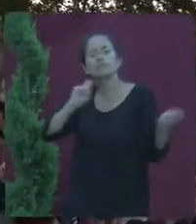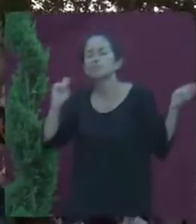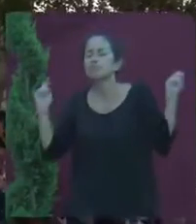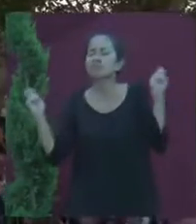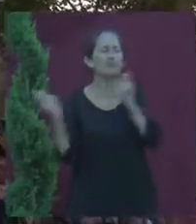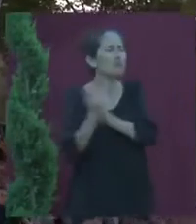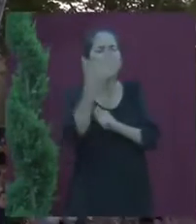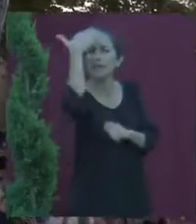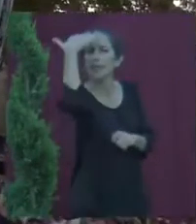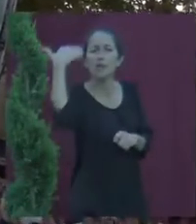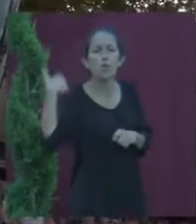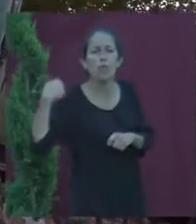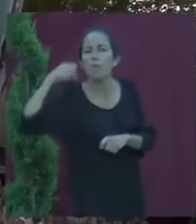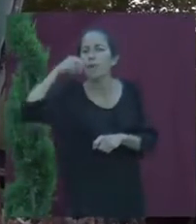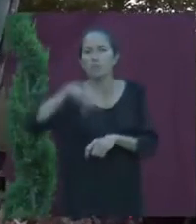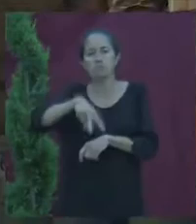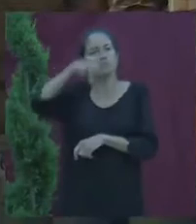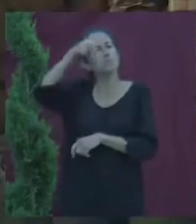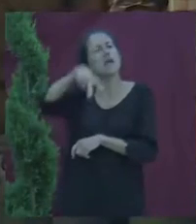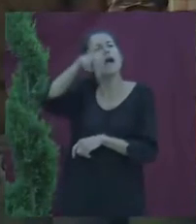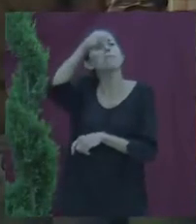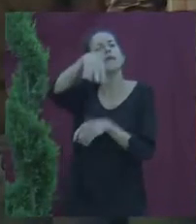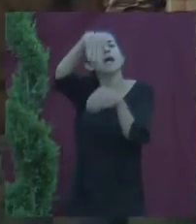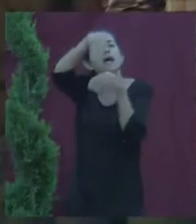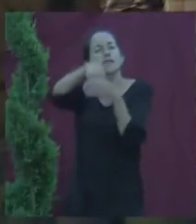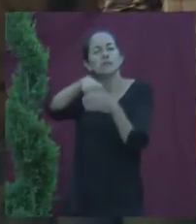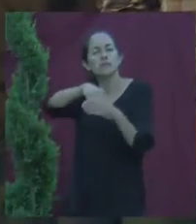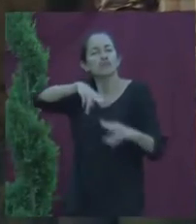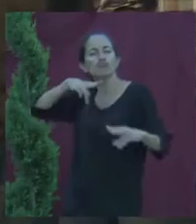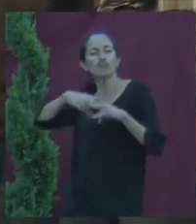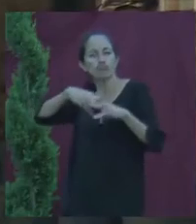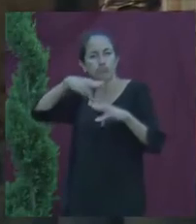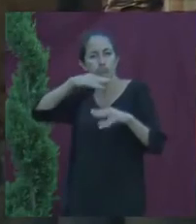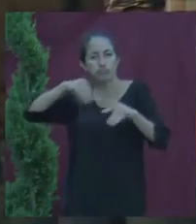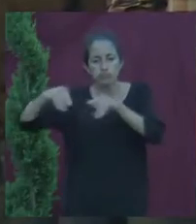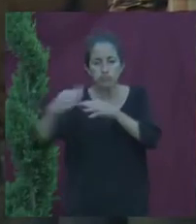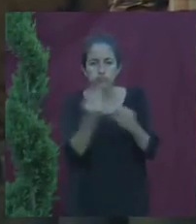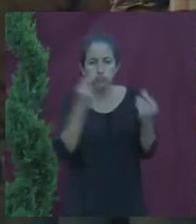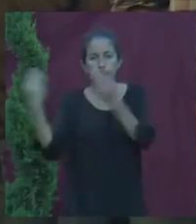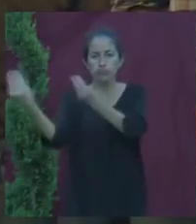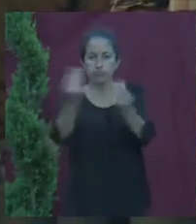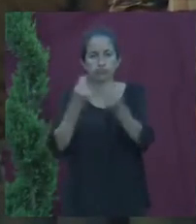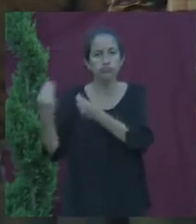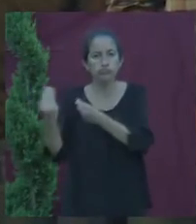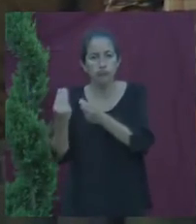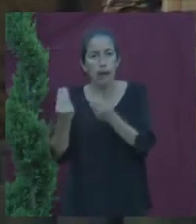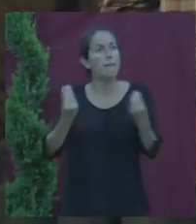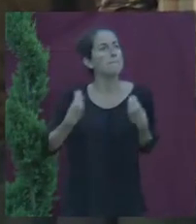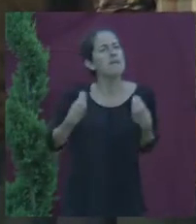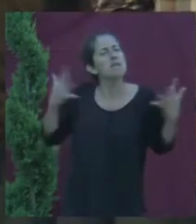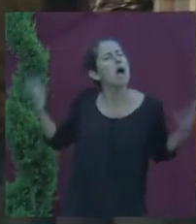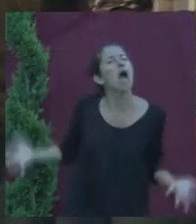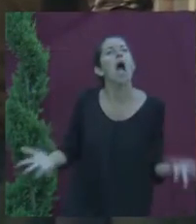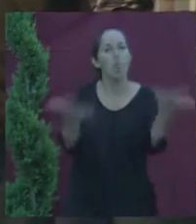poble caminant entre una amarga polseguera, vida amunt